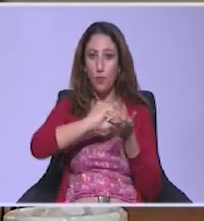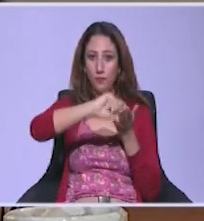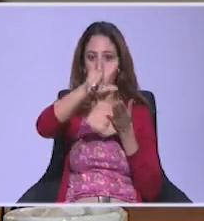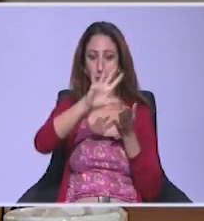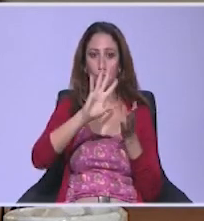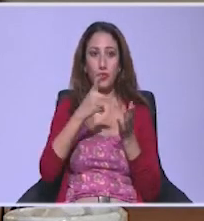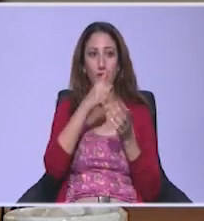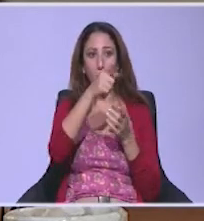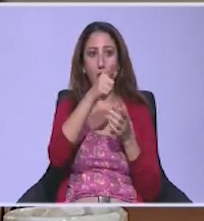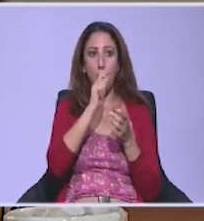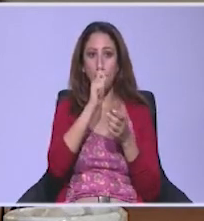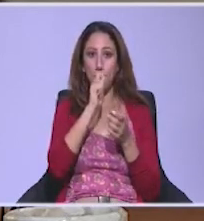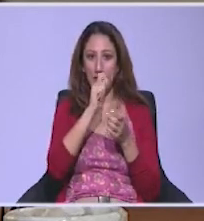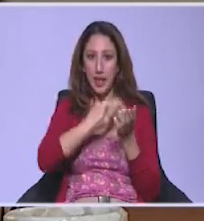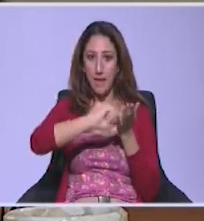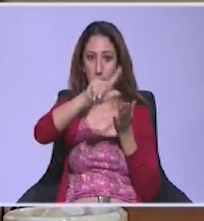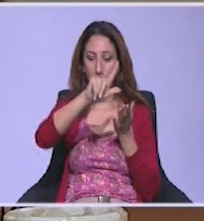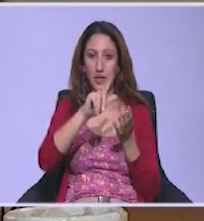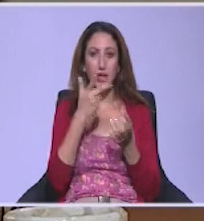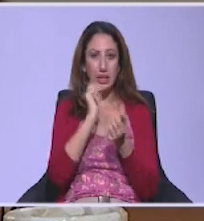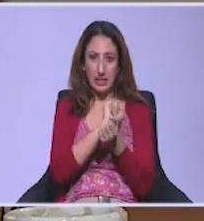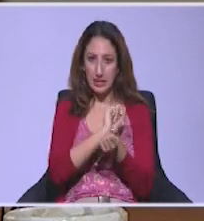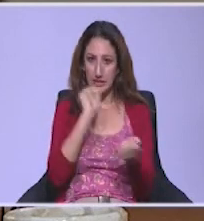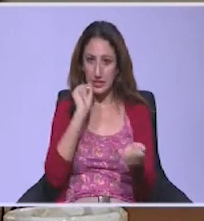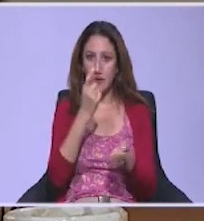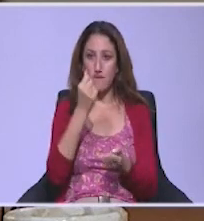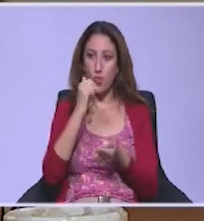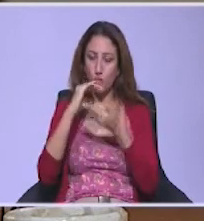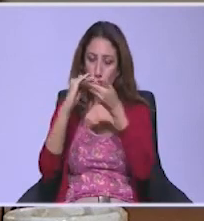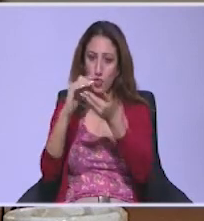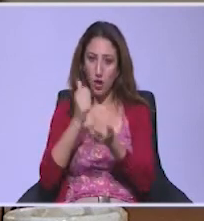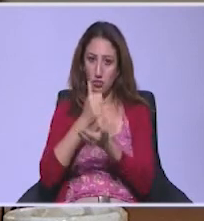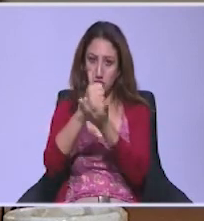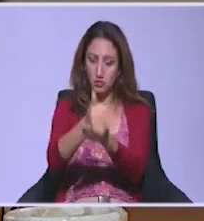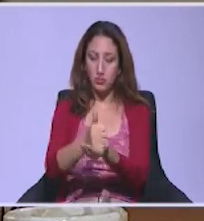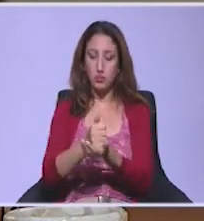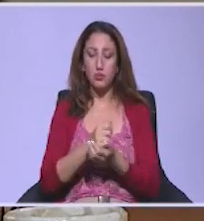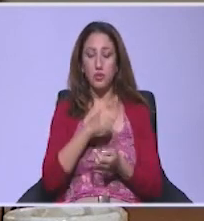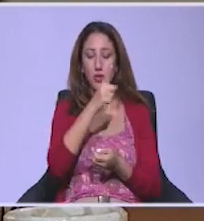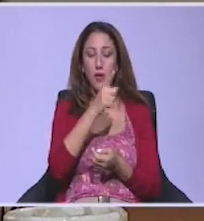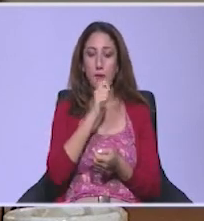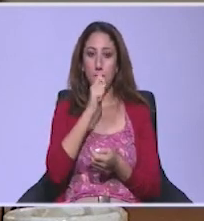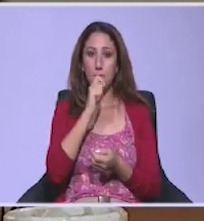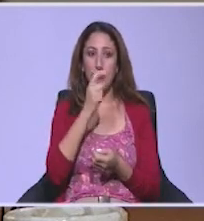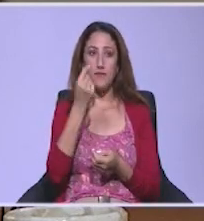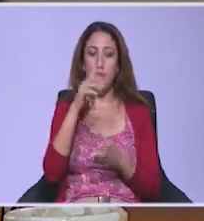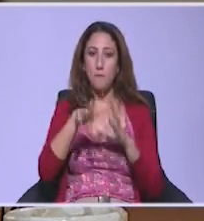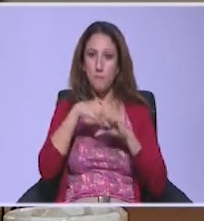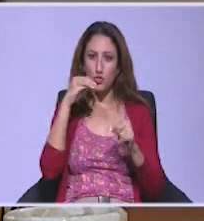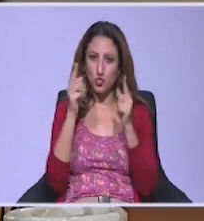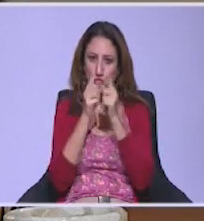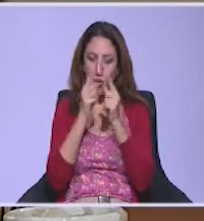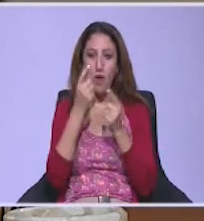البرنامج بيساهم في الإفراج عن جميع الغارمين والغارمات بالسكون. كمان البرنامج بيشارك في تمويل المشروعات